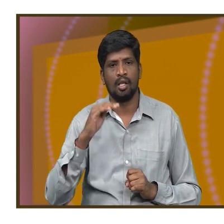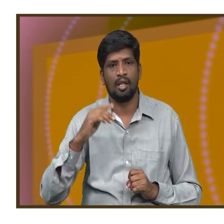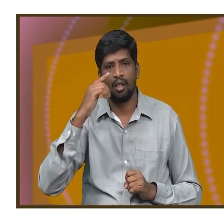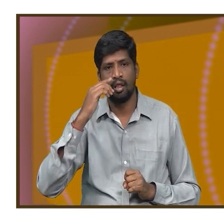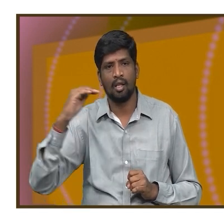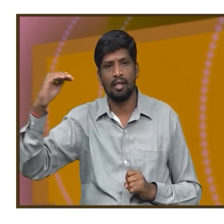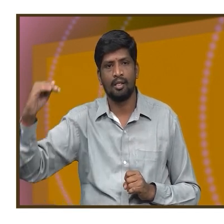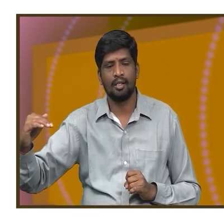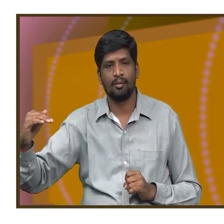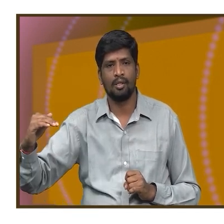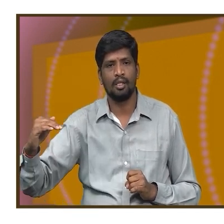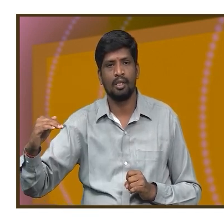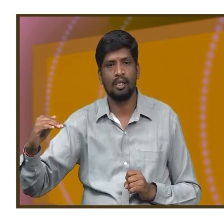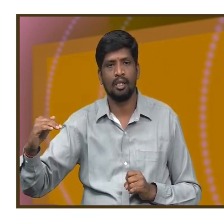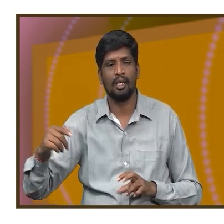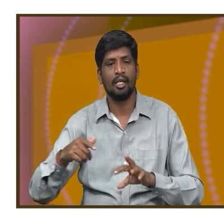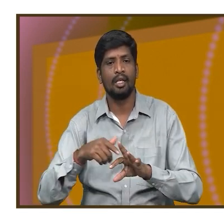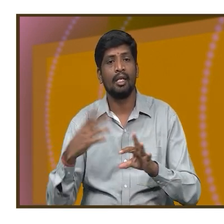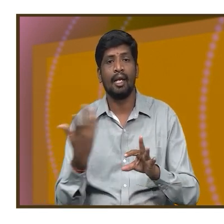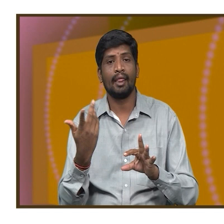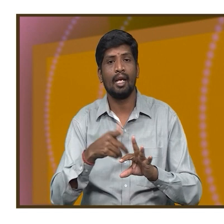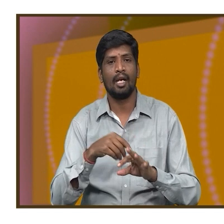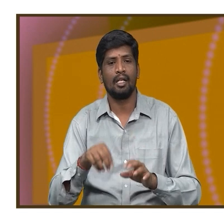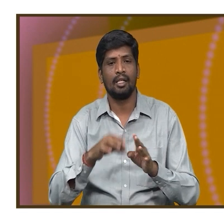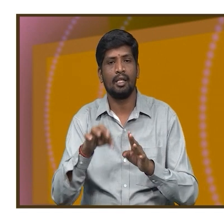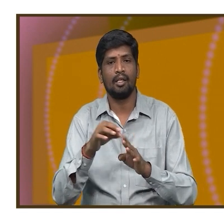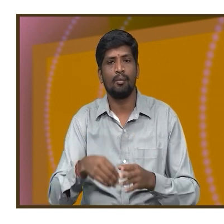சிறுமி எந்த காலனியை தைத்து வைக்கும்படி சொன்னால்?